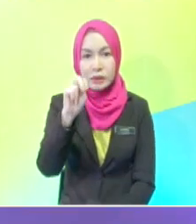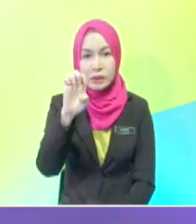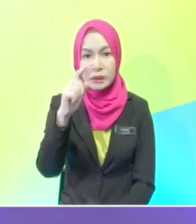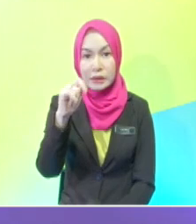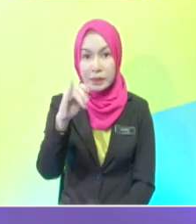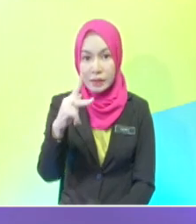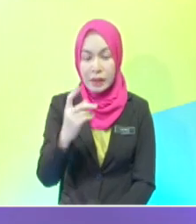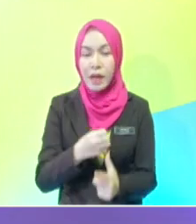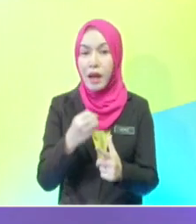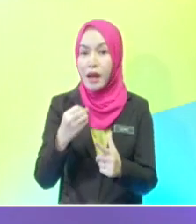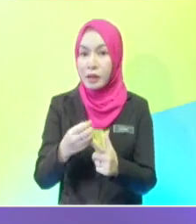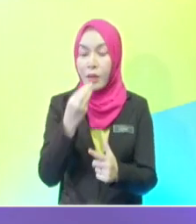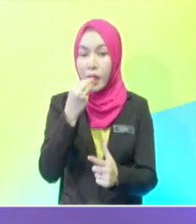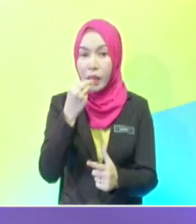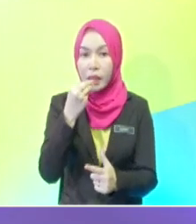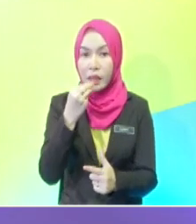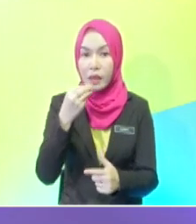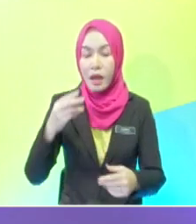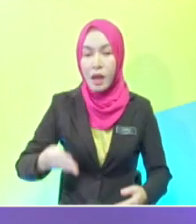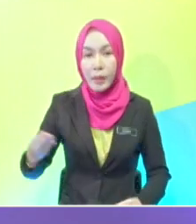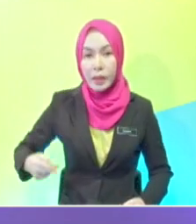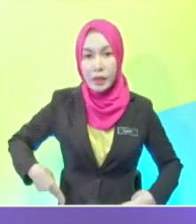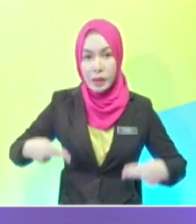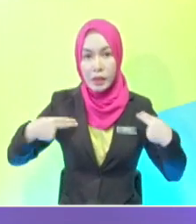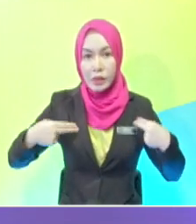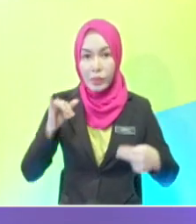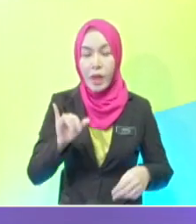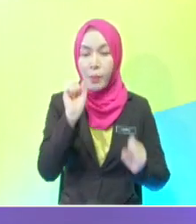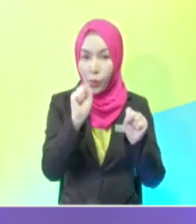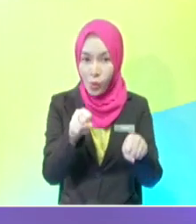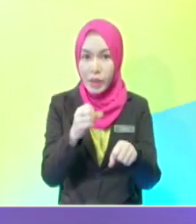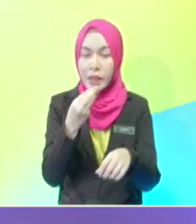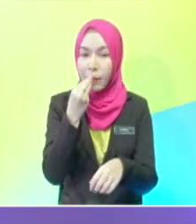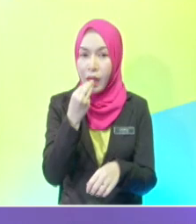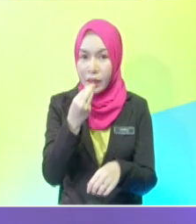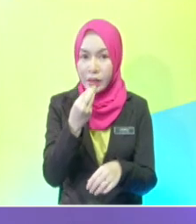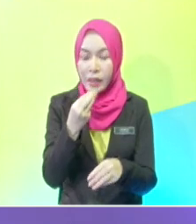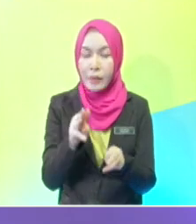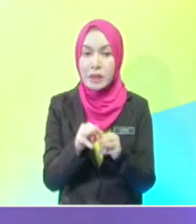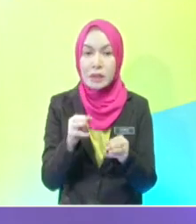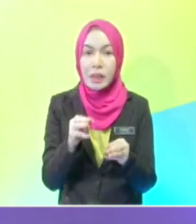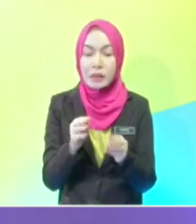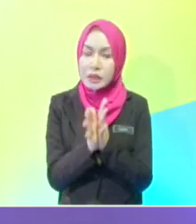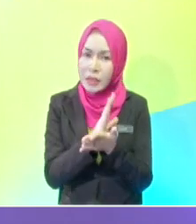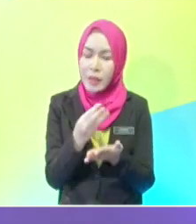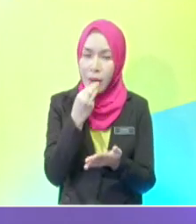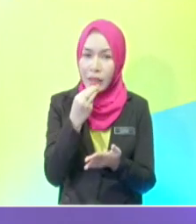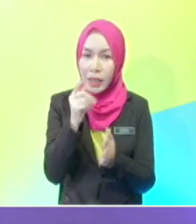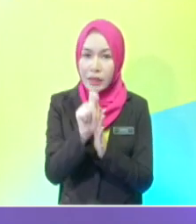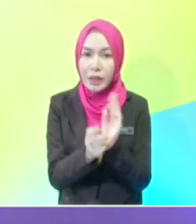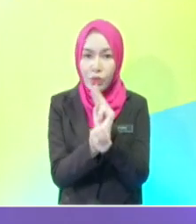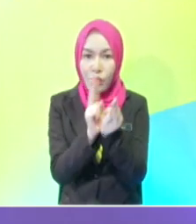yang boleh dimakan dan kita panggil dia sebagai makanan terubah sesuai